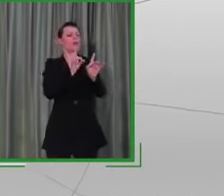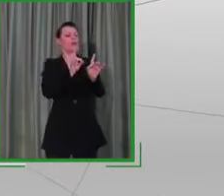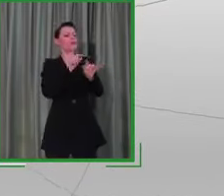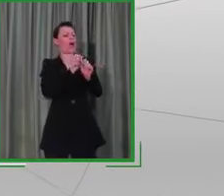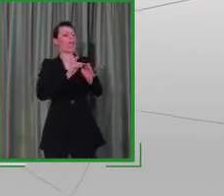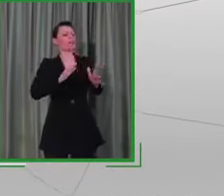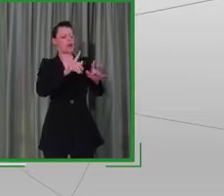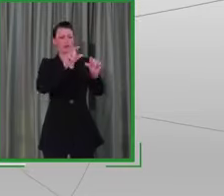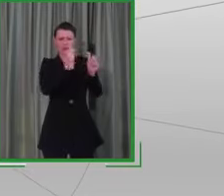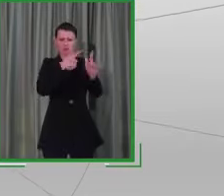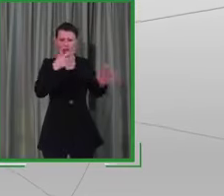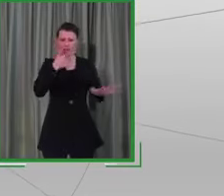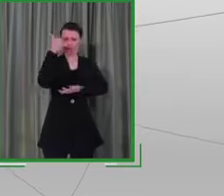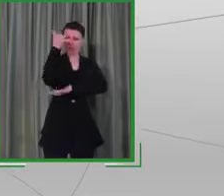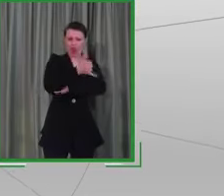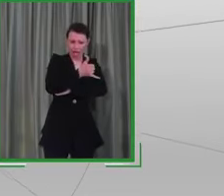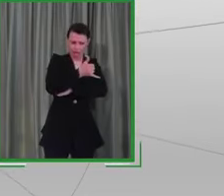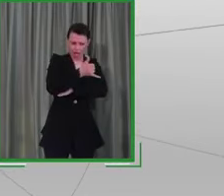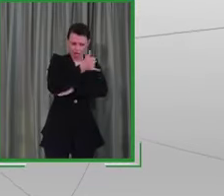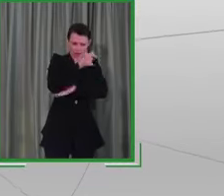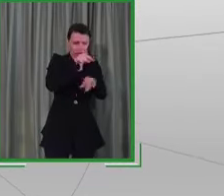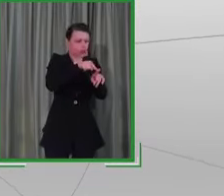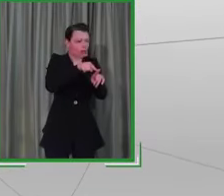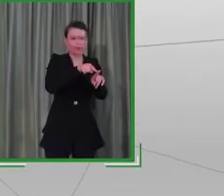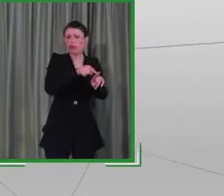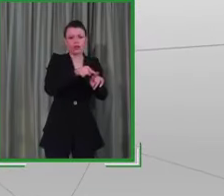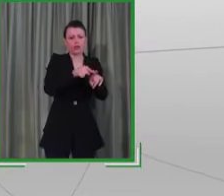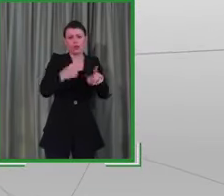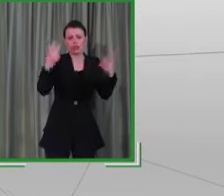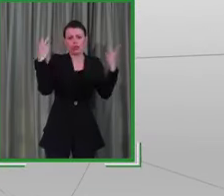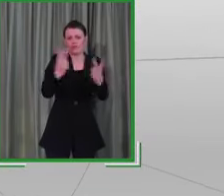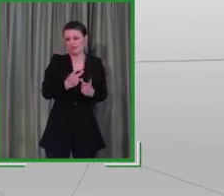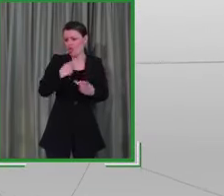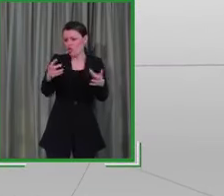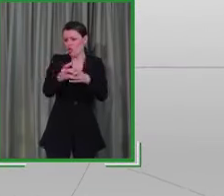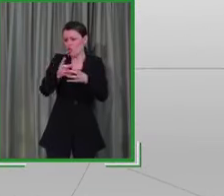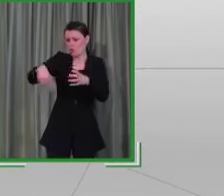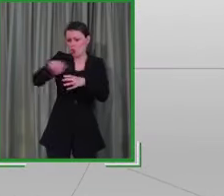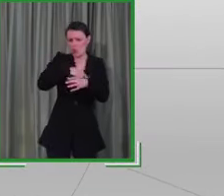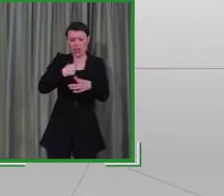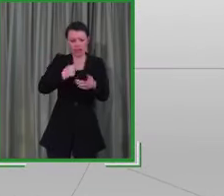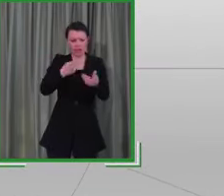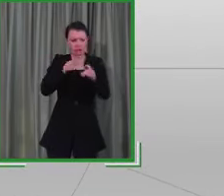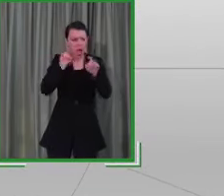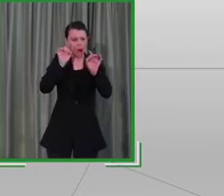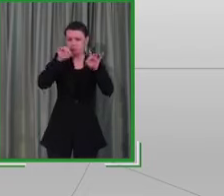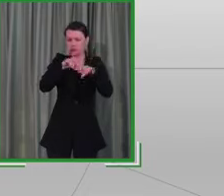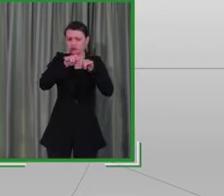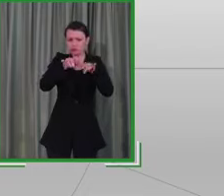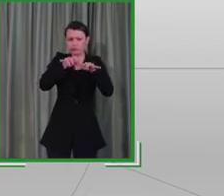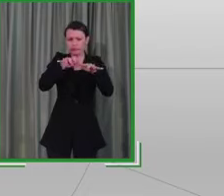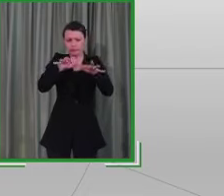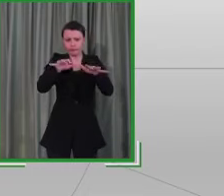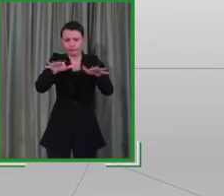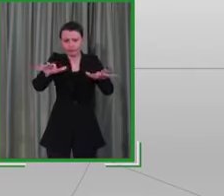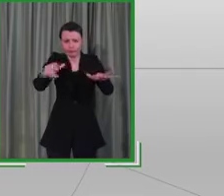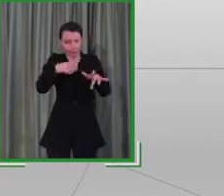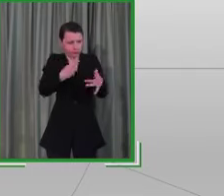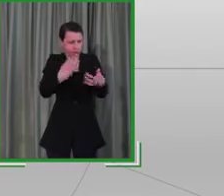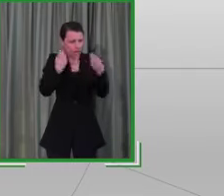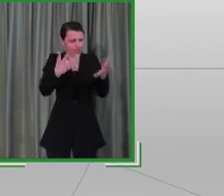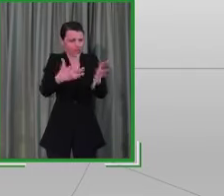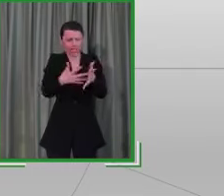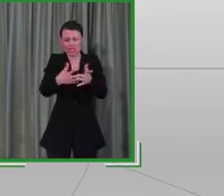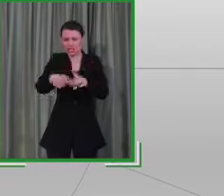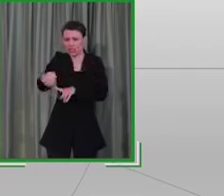continua ad affliggere le nostre comunità e contro cui ci stiamo battendo ma come abbiamo già